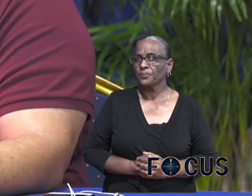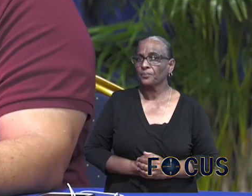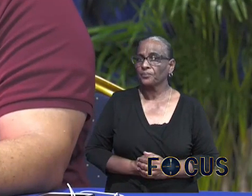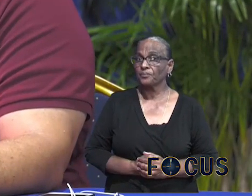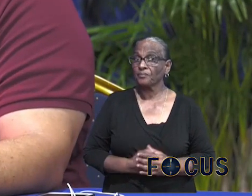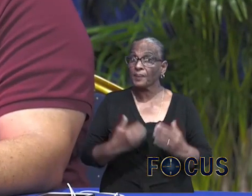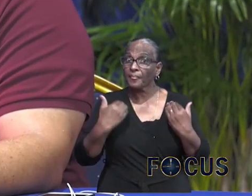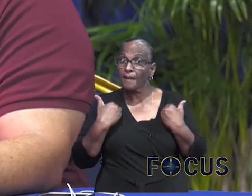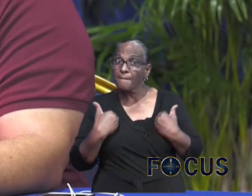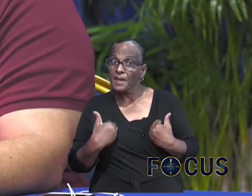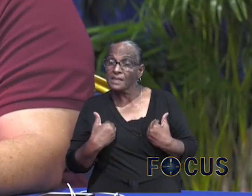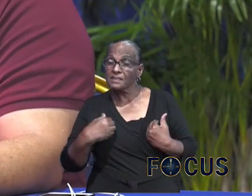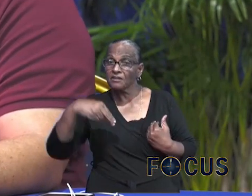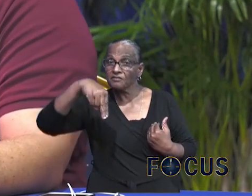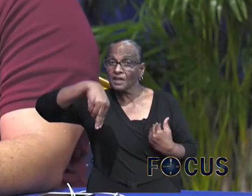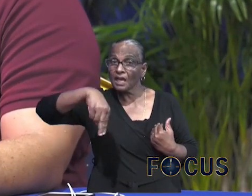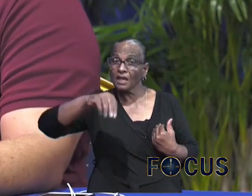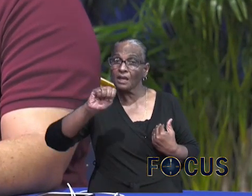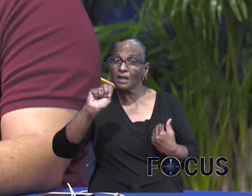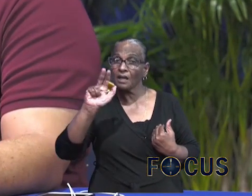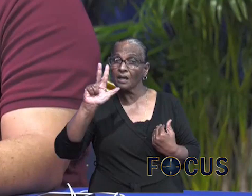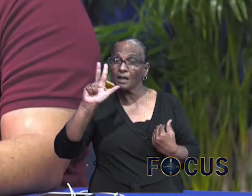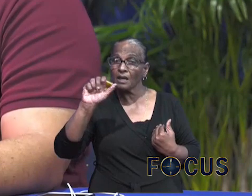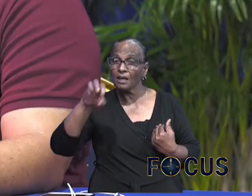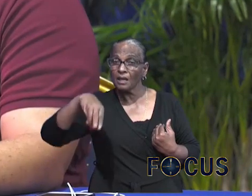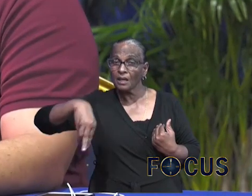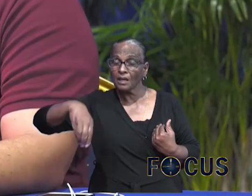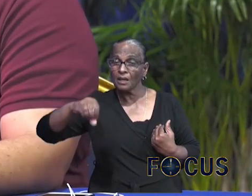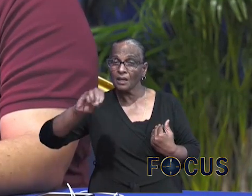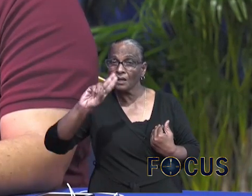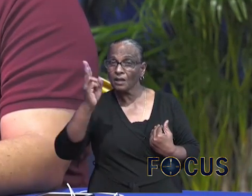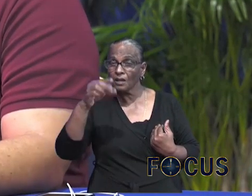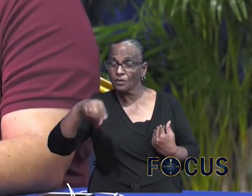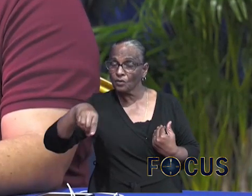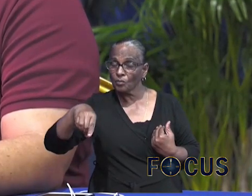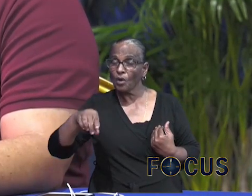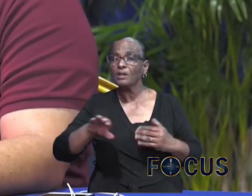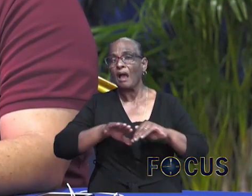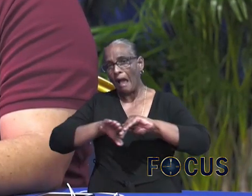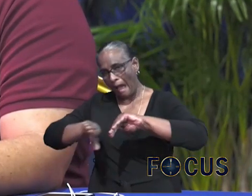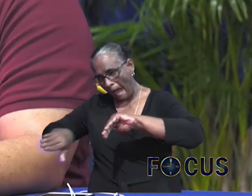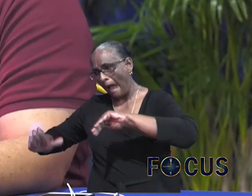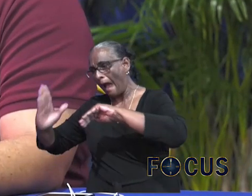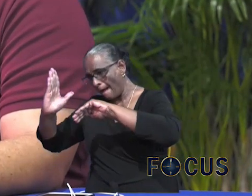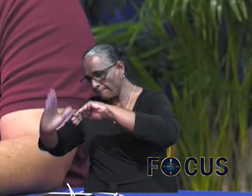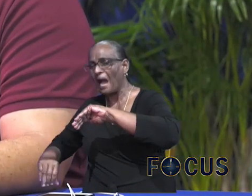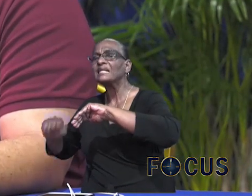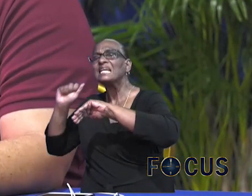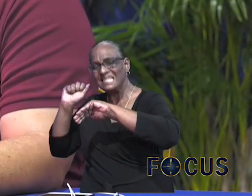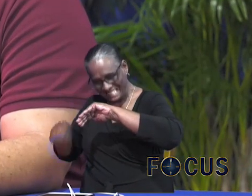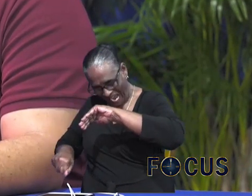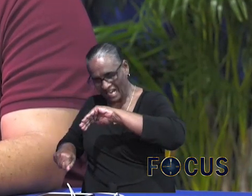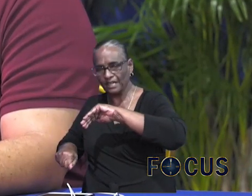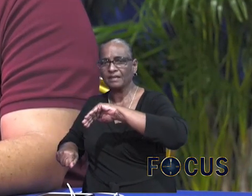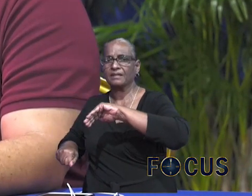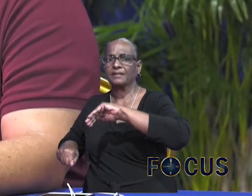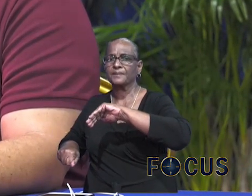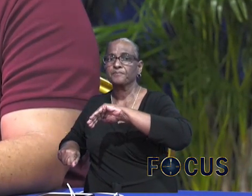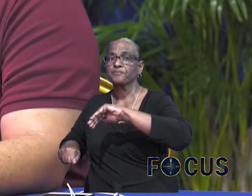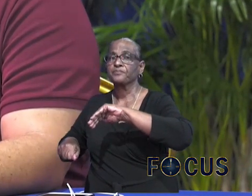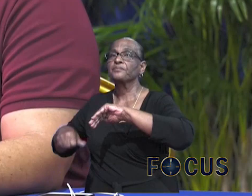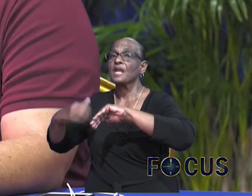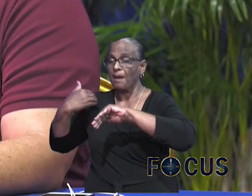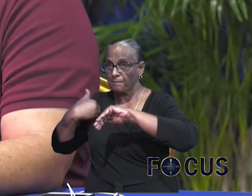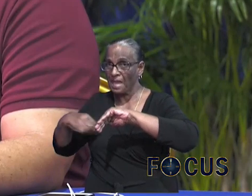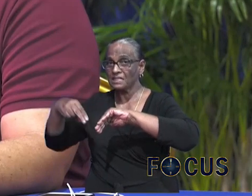Gaan de mensen van Newmont ook in quarantaine? Ja, ieder gaat in quarantaine. Dus ook de mensen van